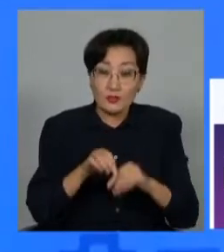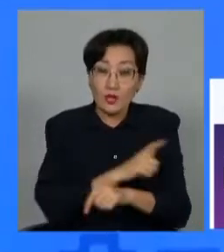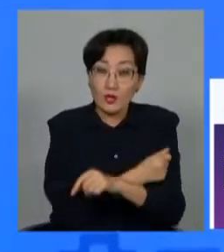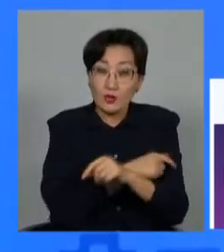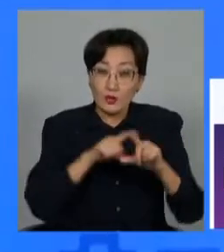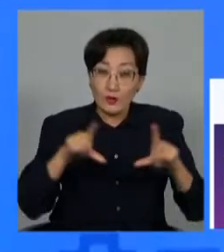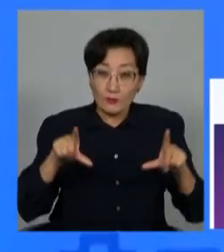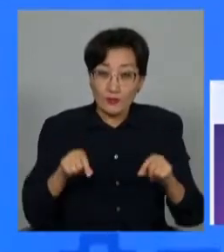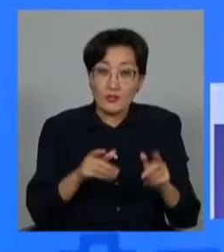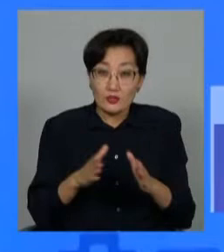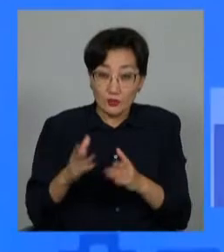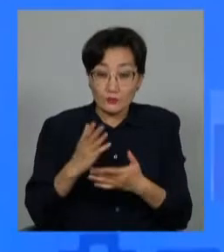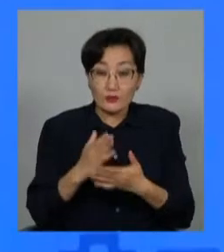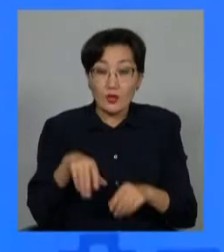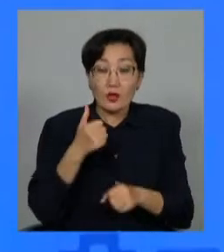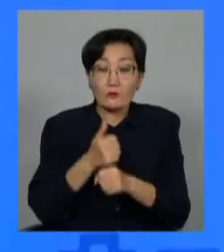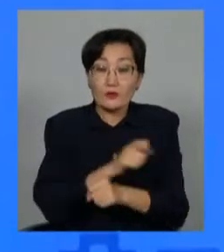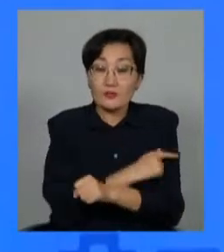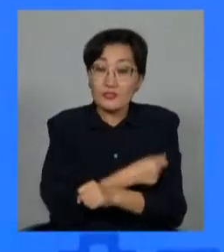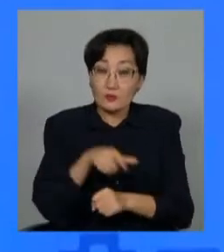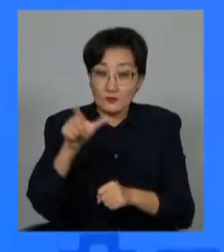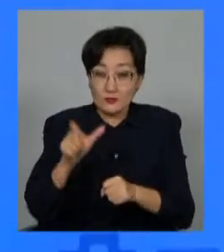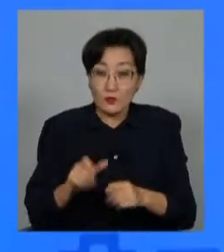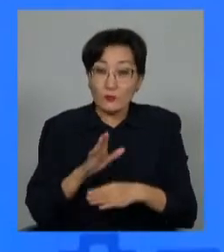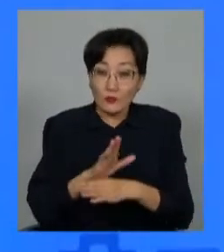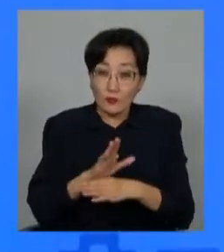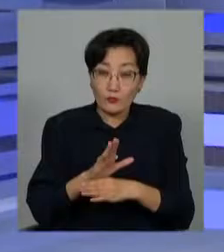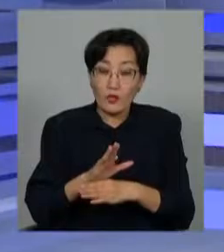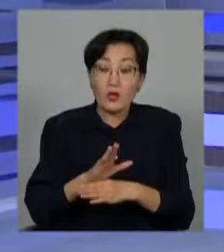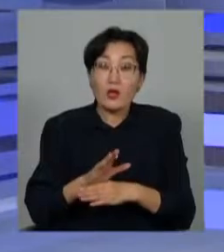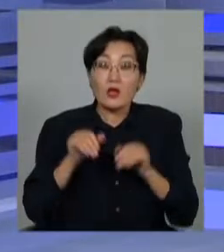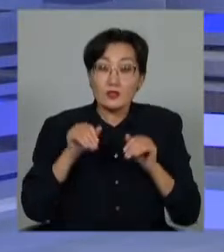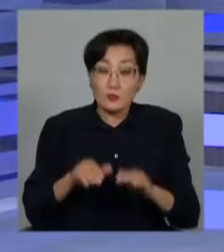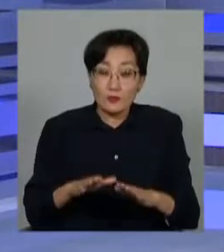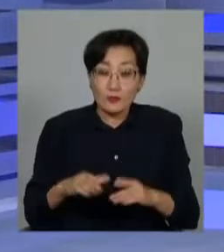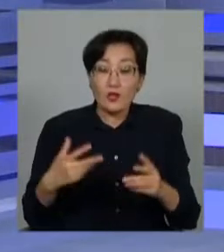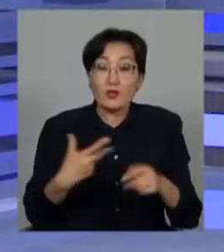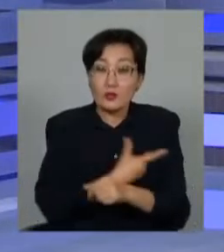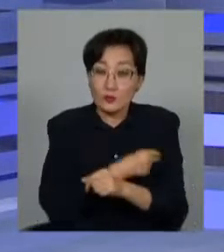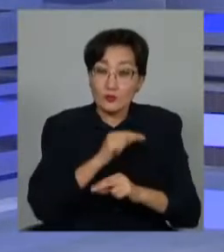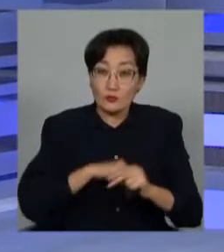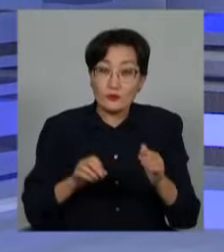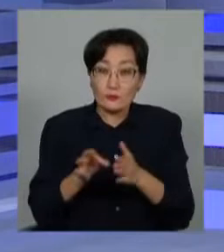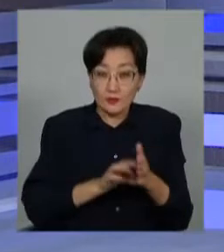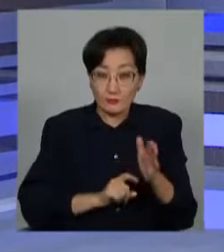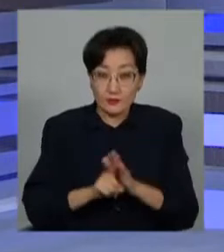емханаларда қарастырылуда. Егер бас мемлекеттік санитар дәрігер қаулы етсе, онда егу жұмысын бірден бастаймыз.